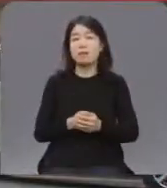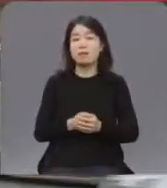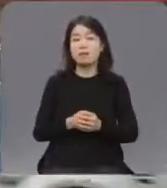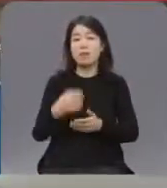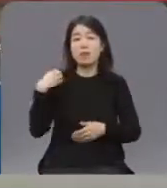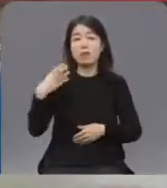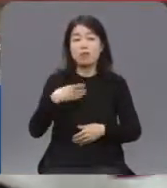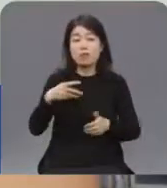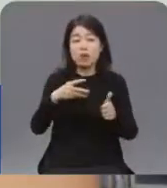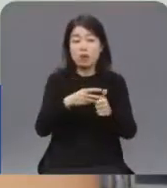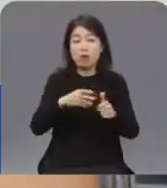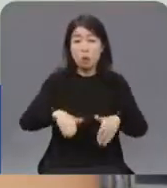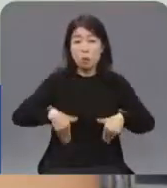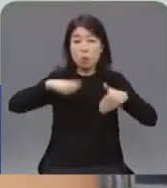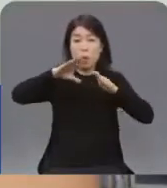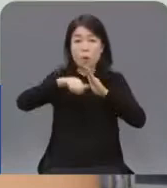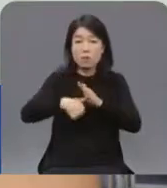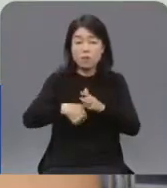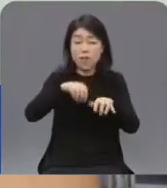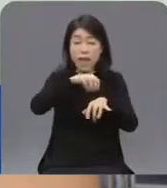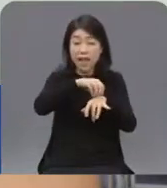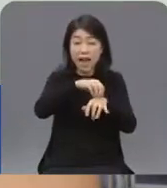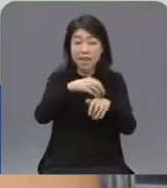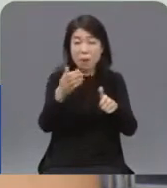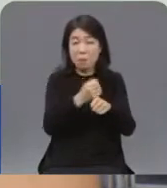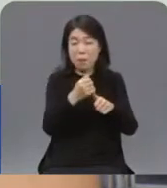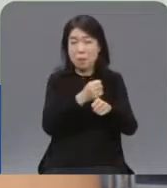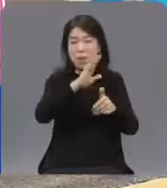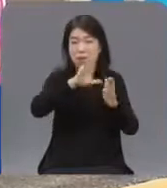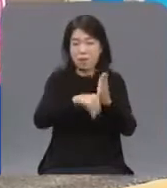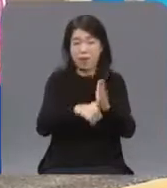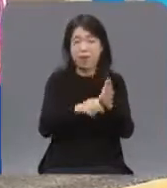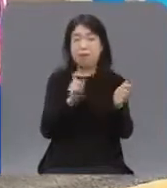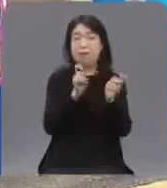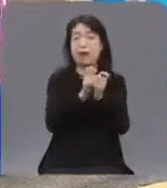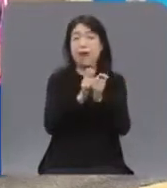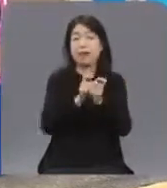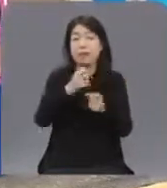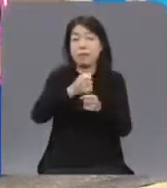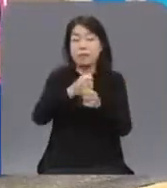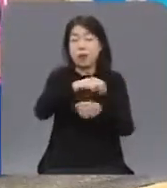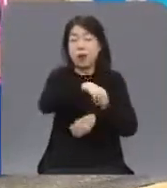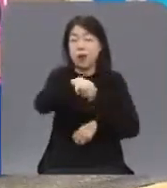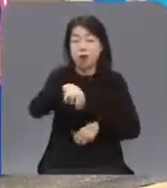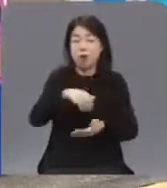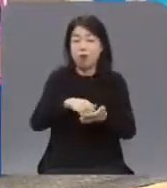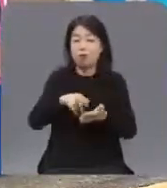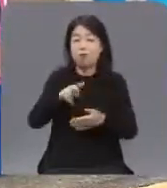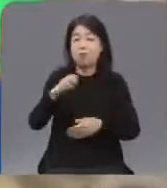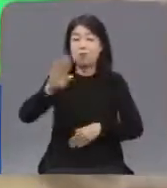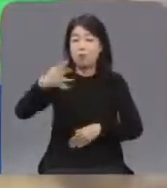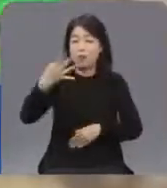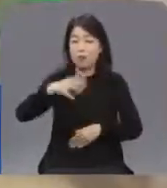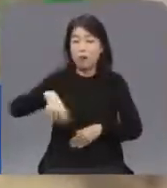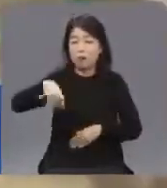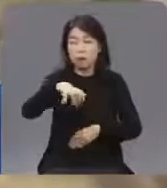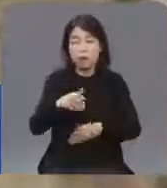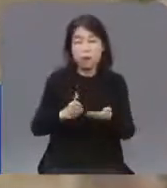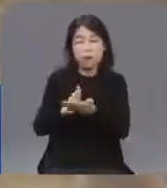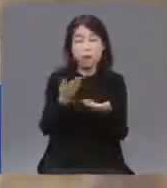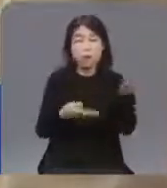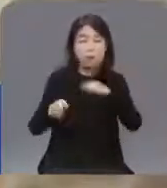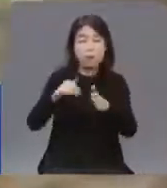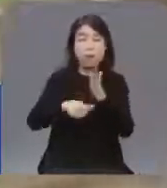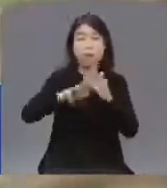무안군이 봄철 갯벌 낙지 성어기를 맞아 낙지를 생산하는 28개 어촌계 400억 하에 전용 포장재 8만